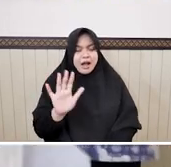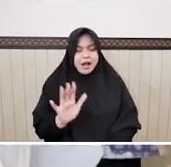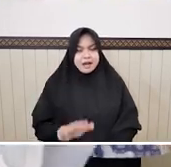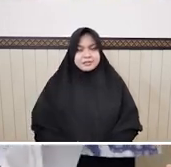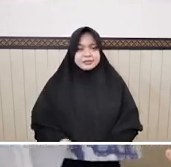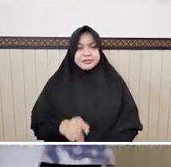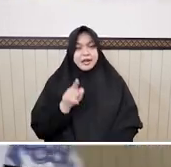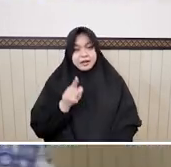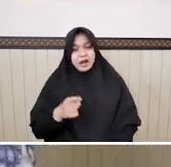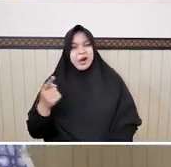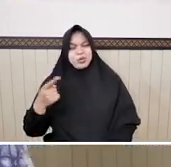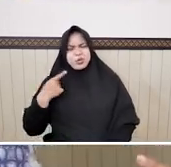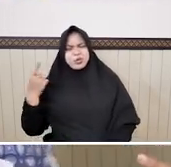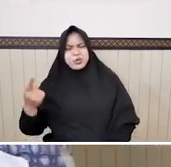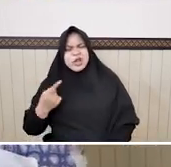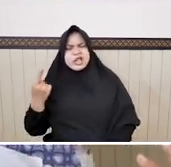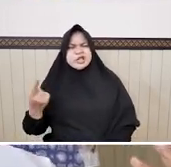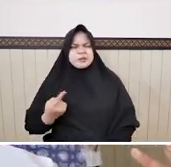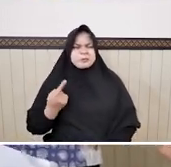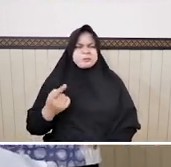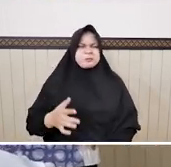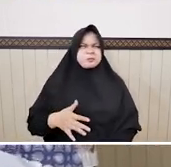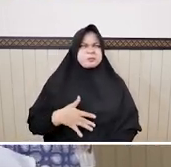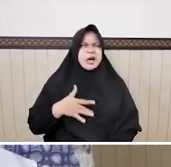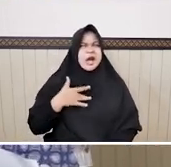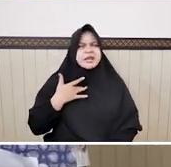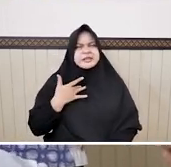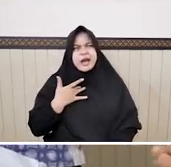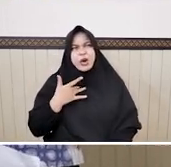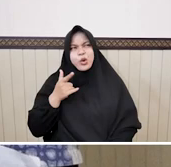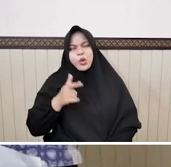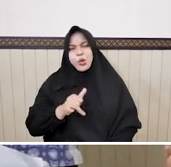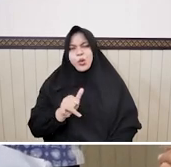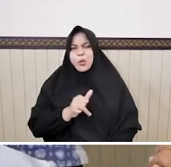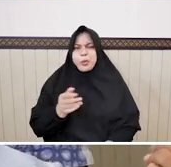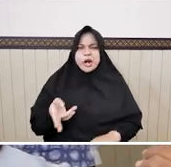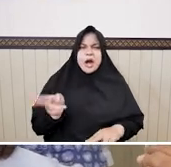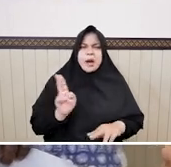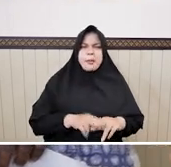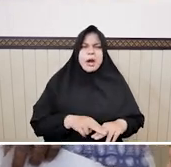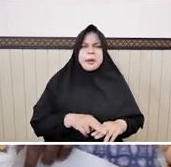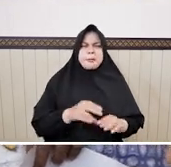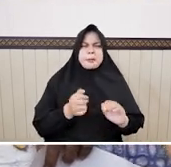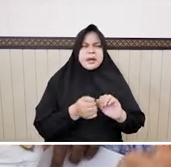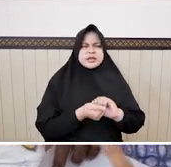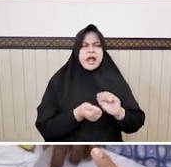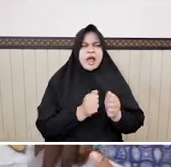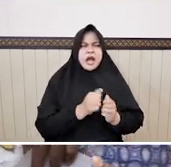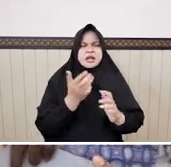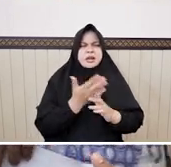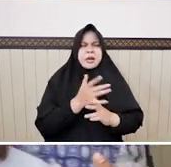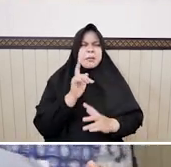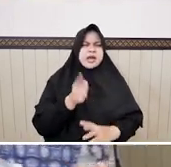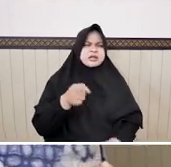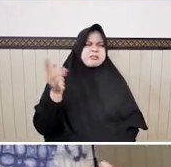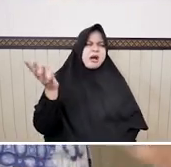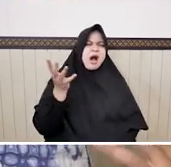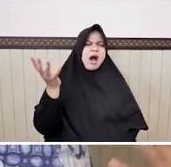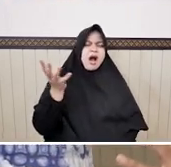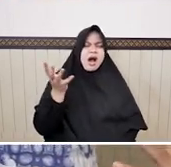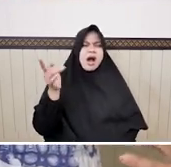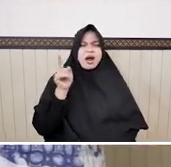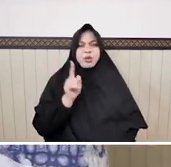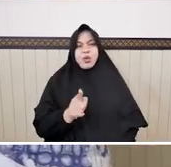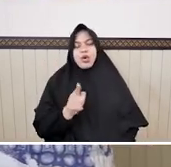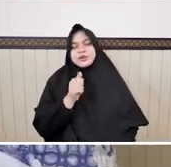publik sering merasa seolah-olah kalau aha menambahkan masalah aksesibilitas ini pasti mahal diberikan